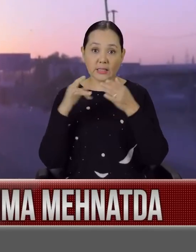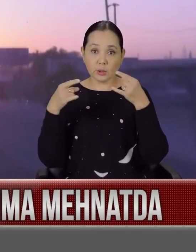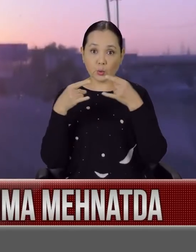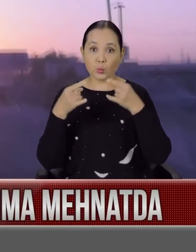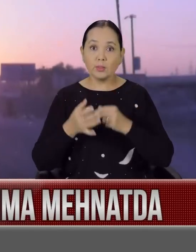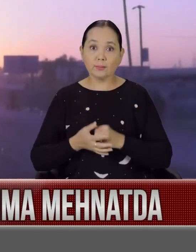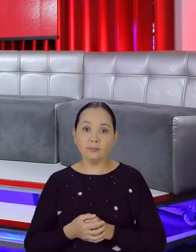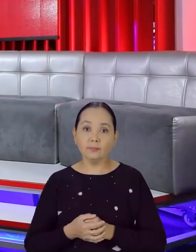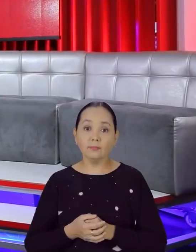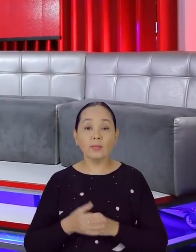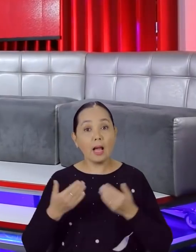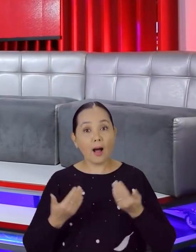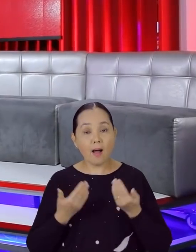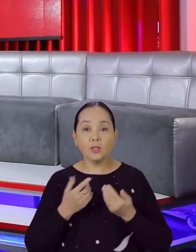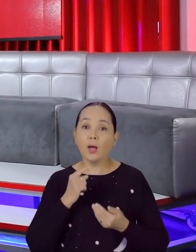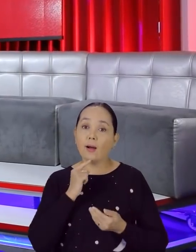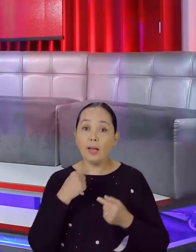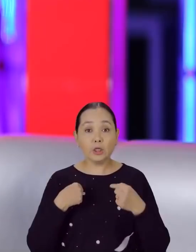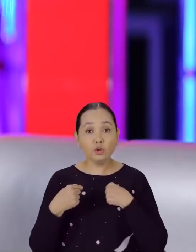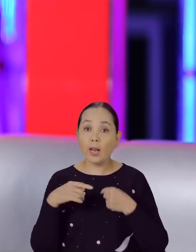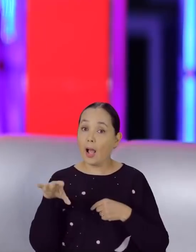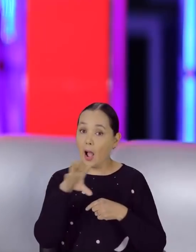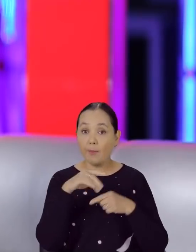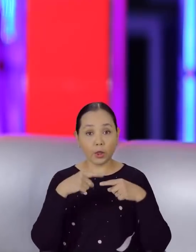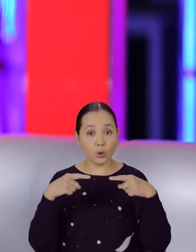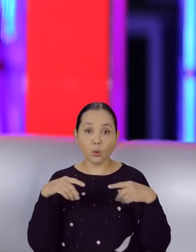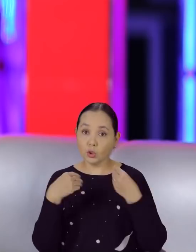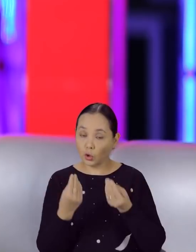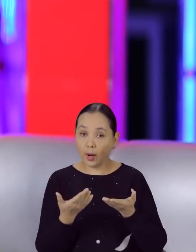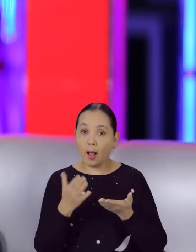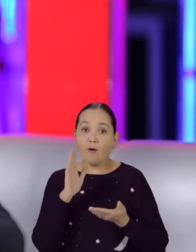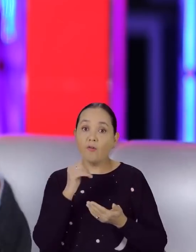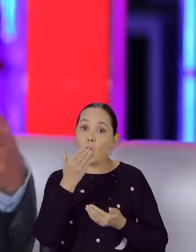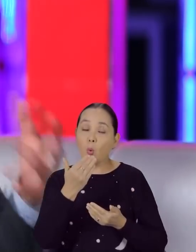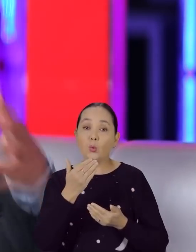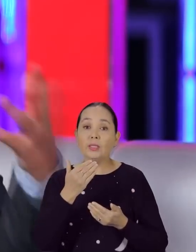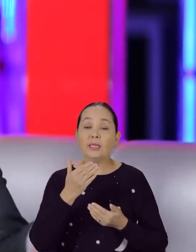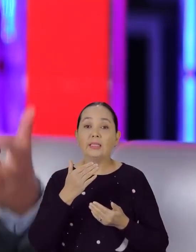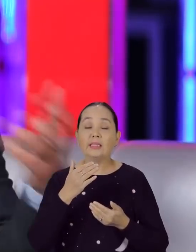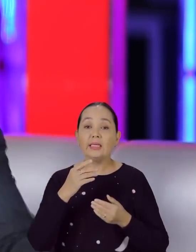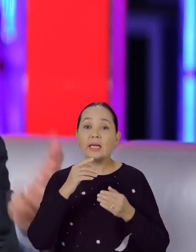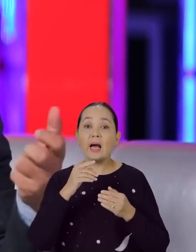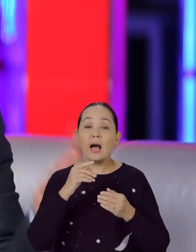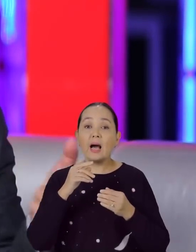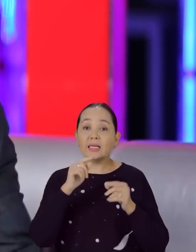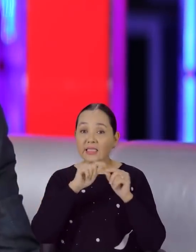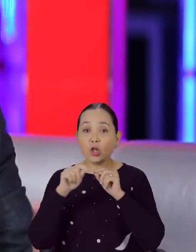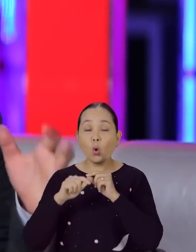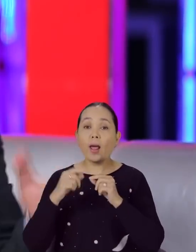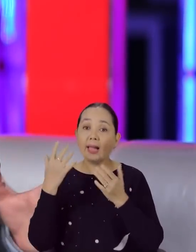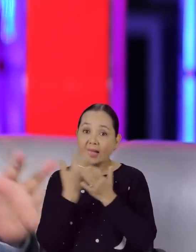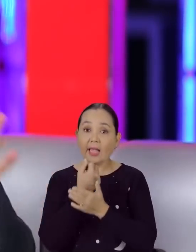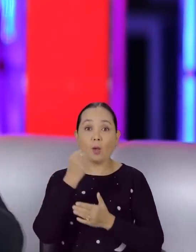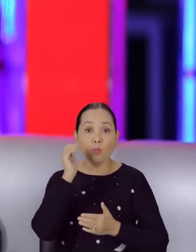studiya. Hayotda qiyinchilik hammaga turlicha beriladi va uni sinab, sinovlarni yengib o'tish uchun